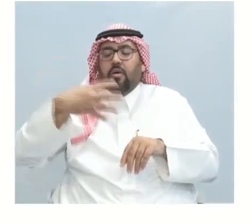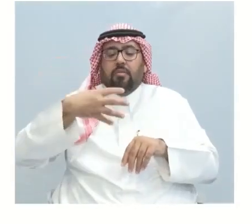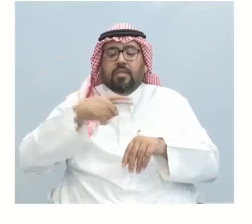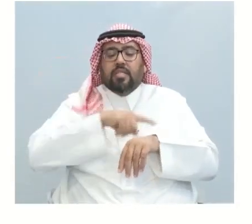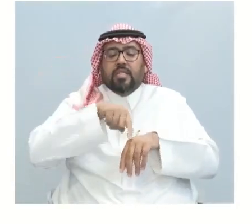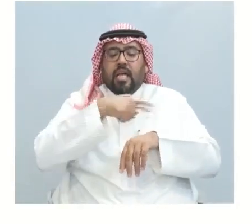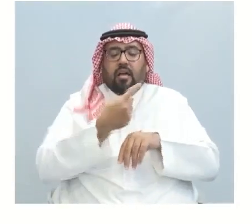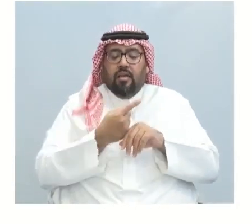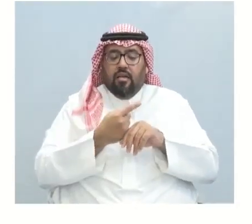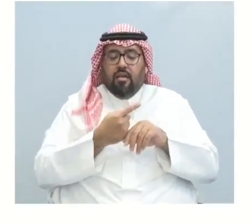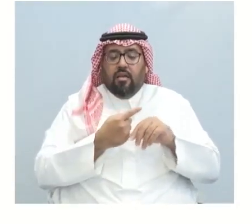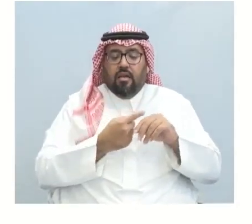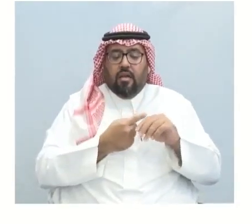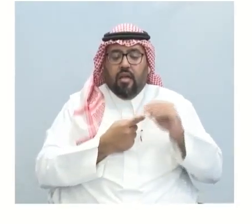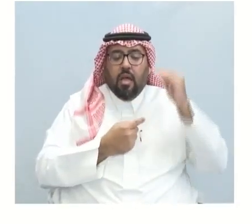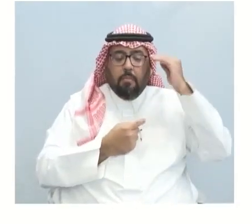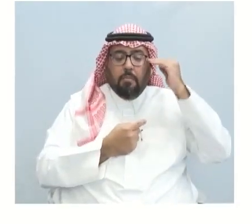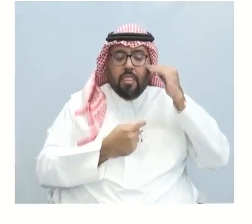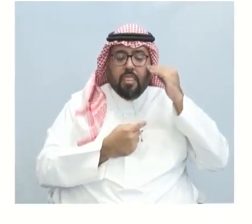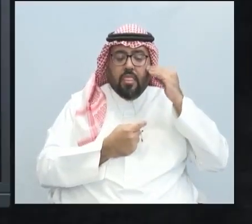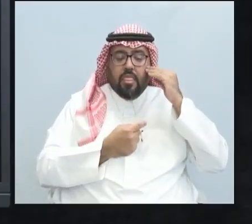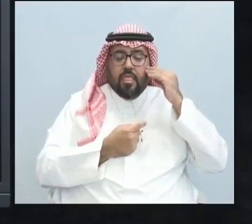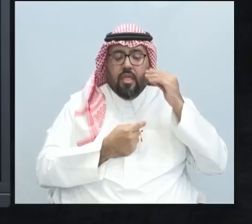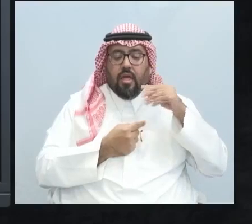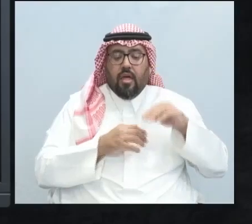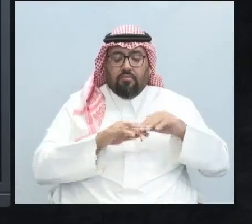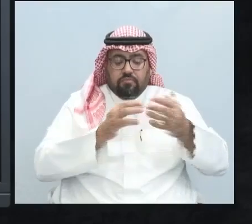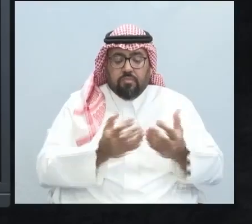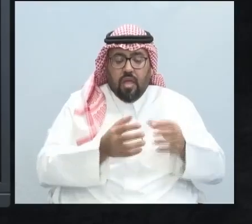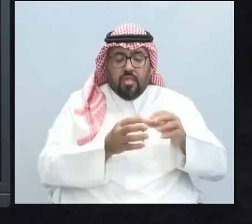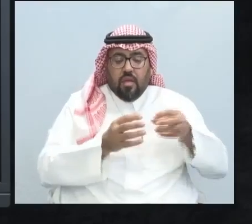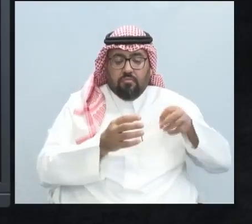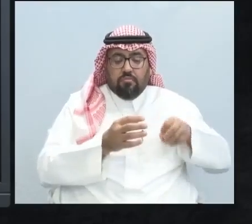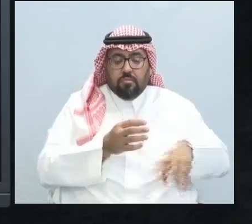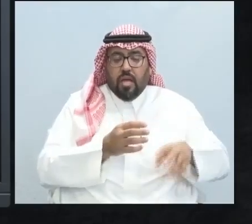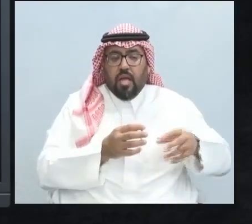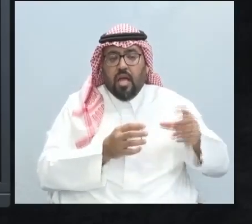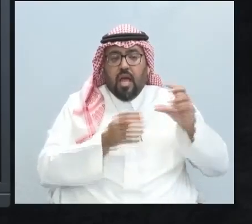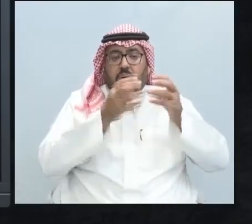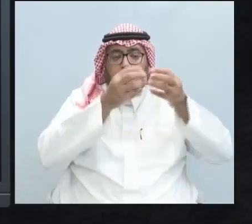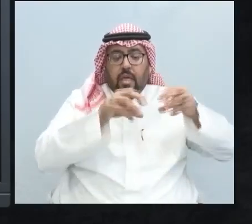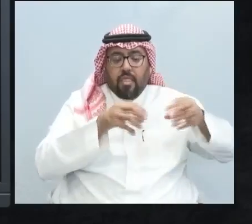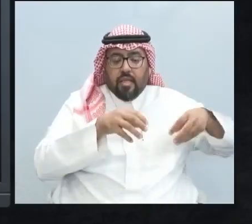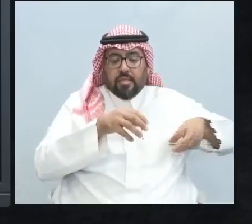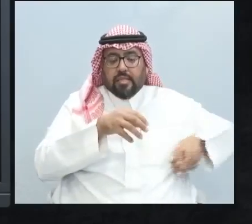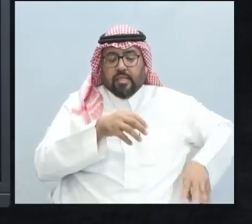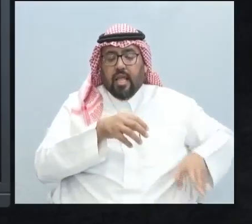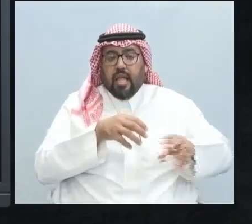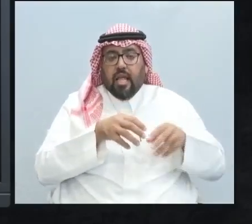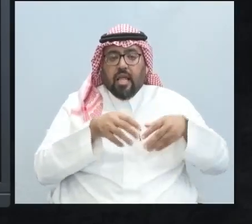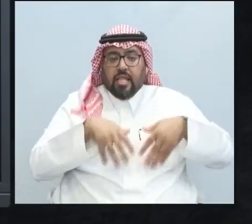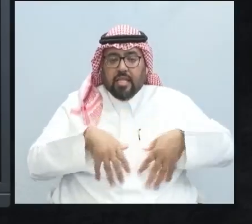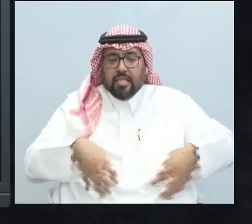لا تستطيع البقاء اكثر من 24 ساعه اذا هذه البويضه عندما اطلقت عندما تم خروجها من